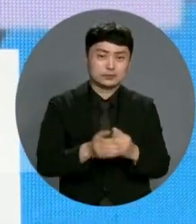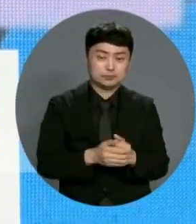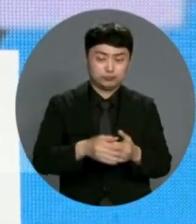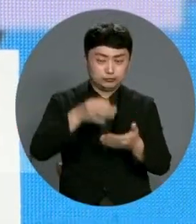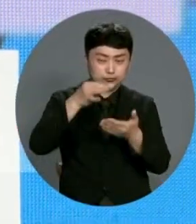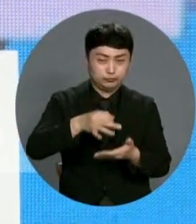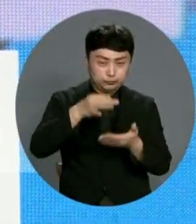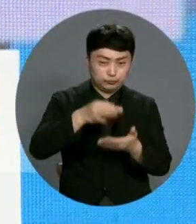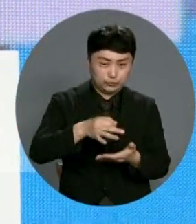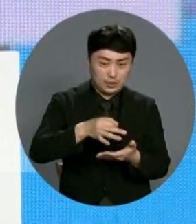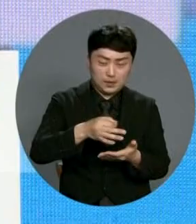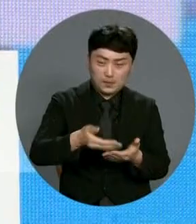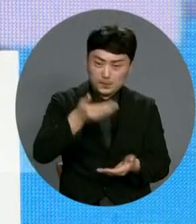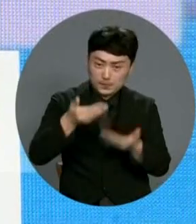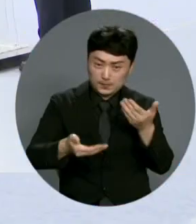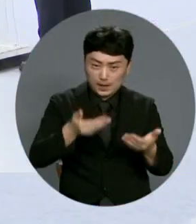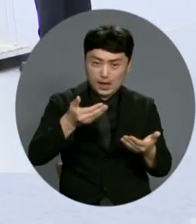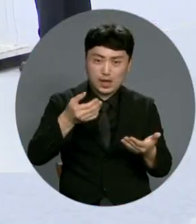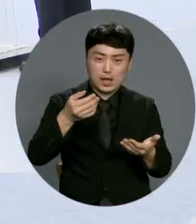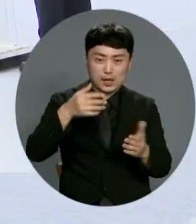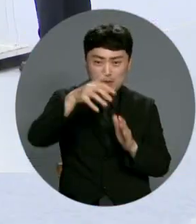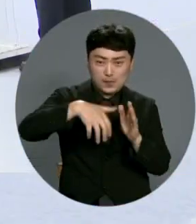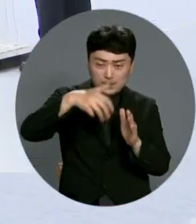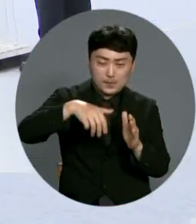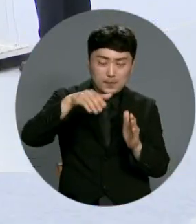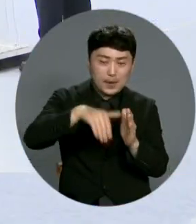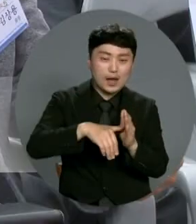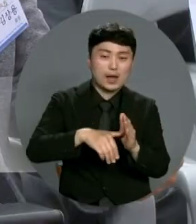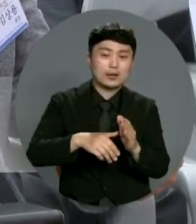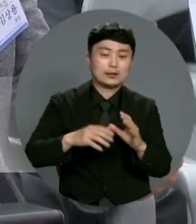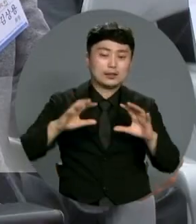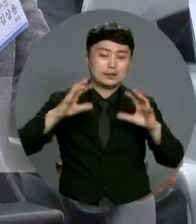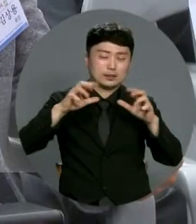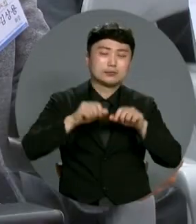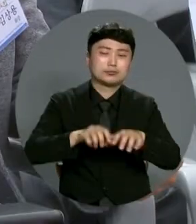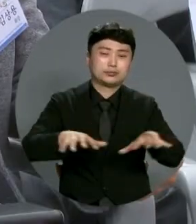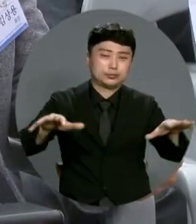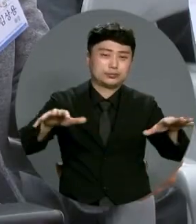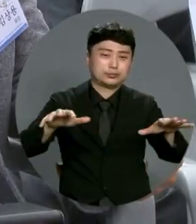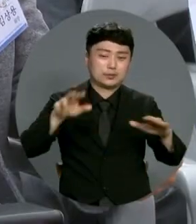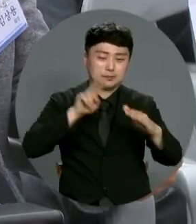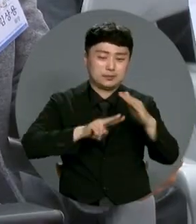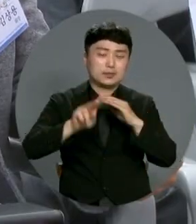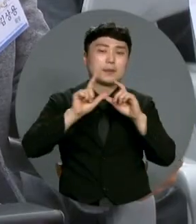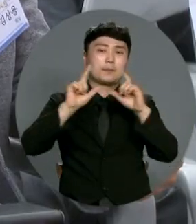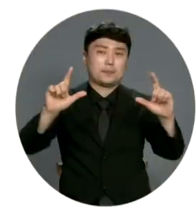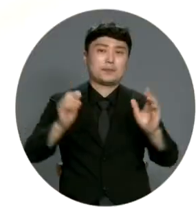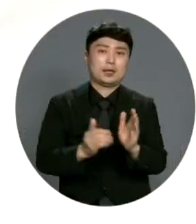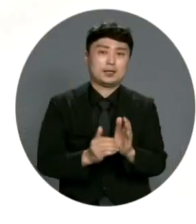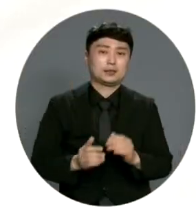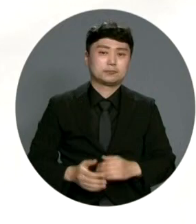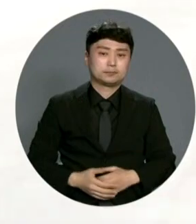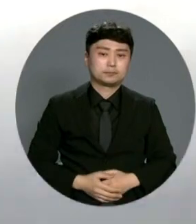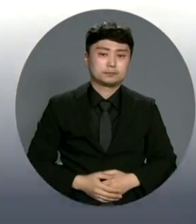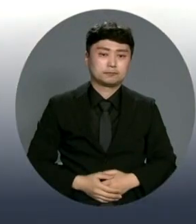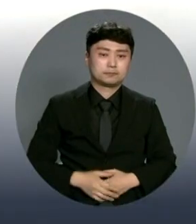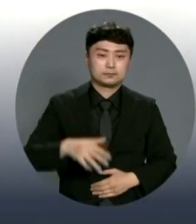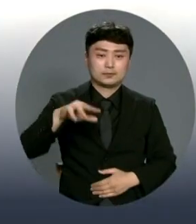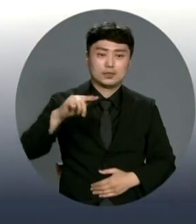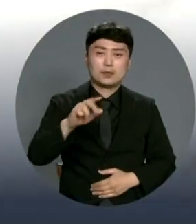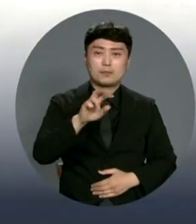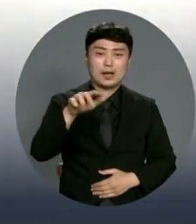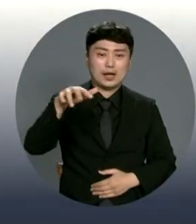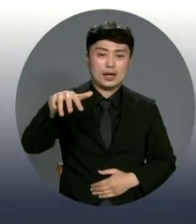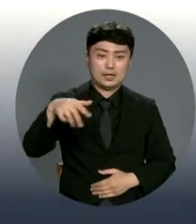발굴과 복원 역량을 높이고 신라 문화유산을 세계로 확대하겠다는 비전을 선포했습니다. 천마총에서